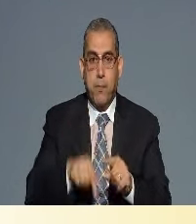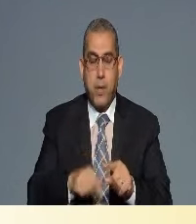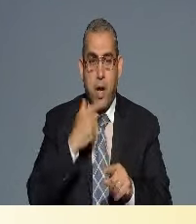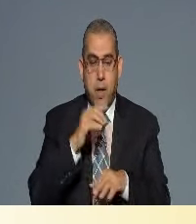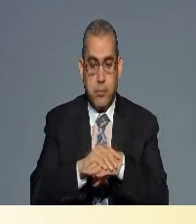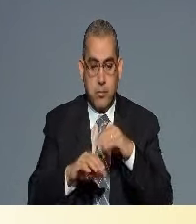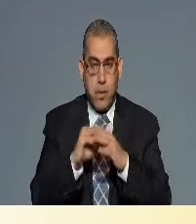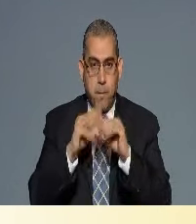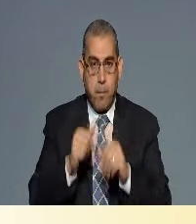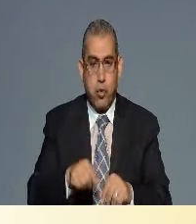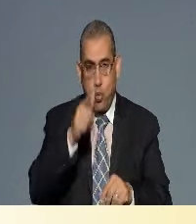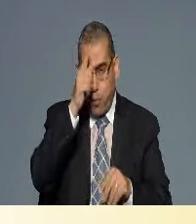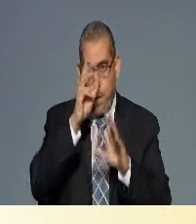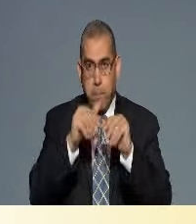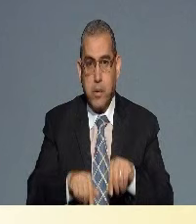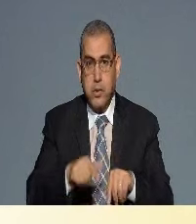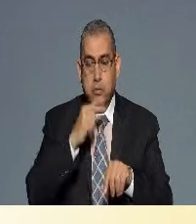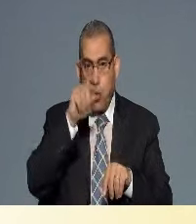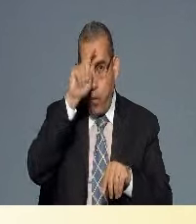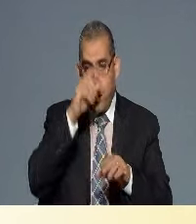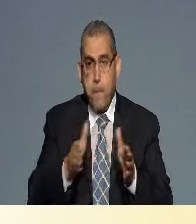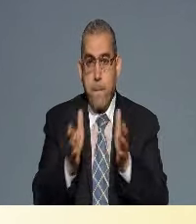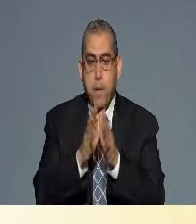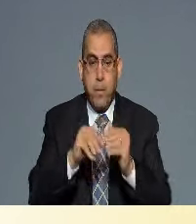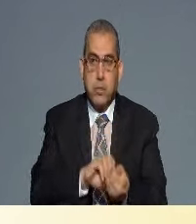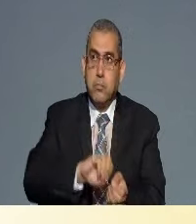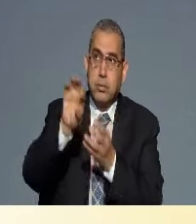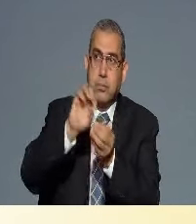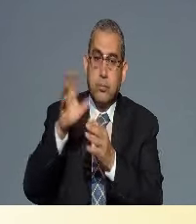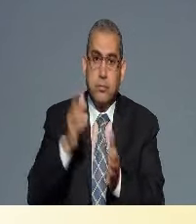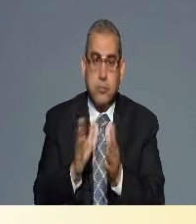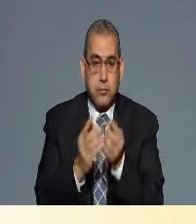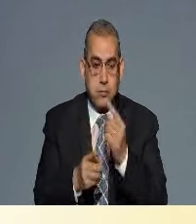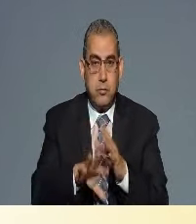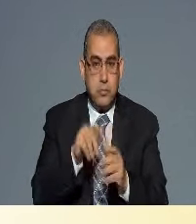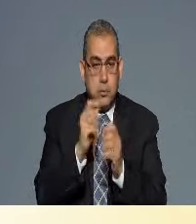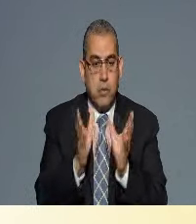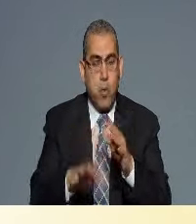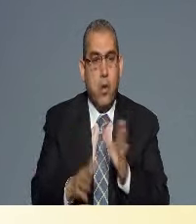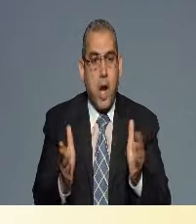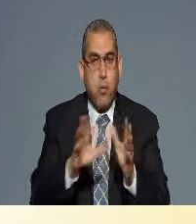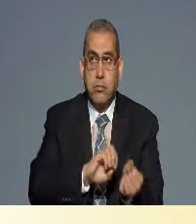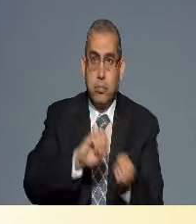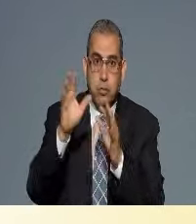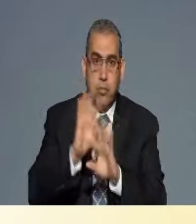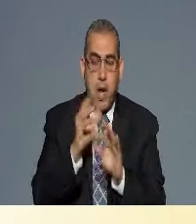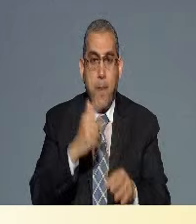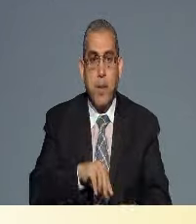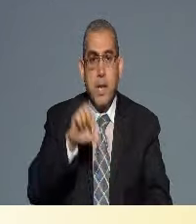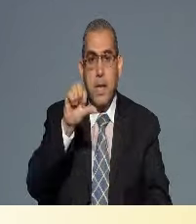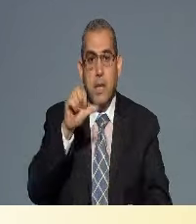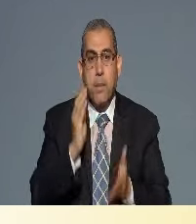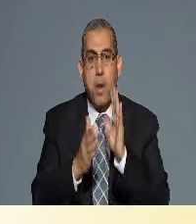في جمهورية مصر العربية، إجمالي صادرات الحصيلات الزراعية والتصنيع الزراعي قدر